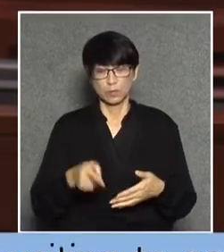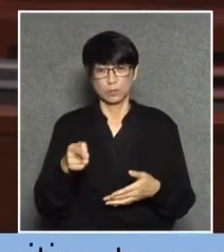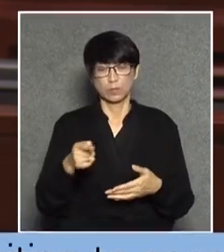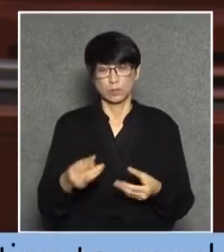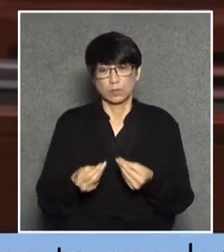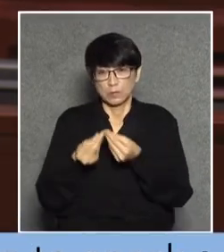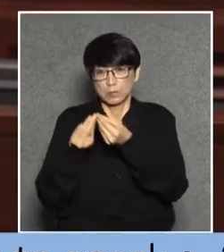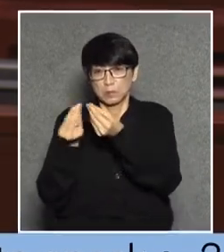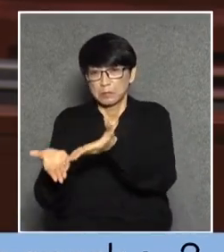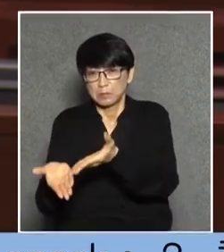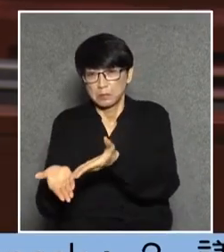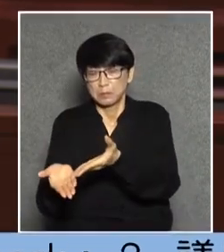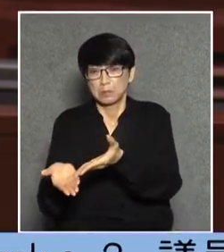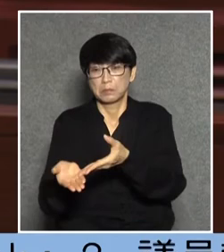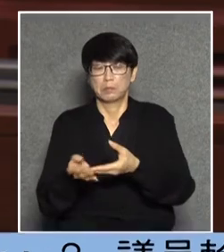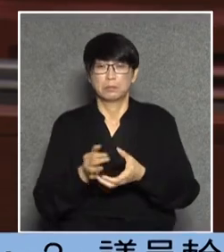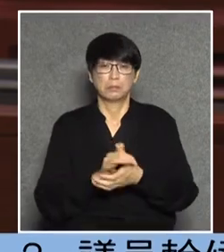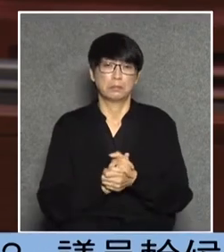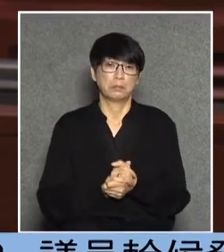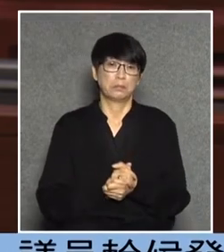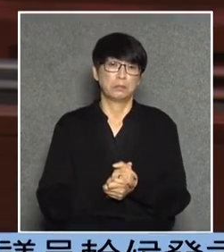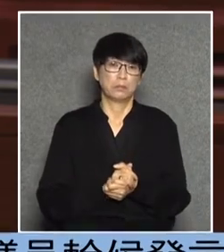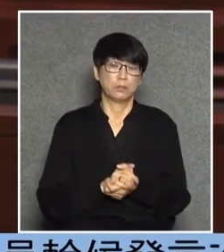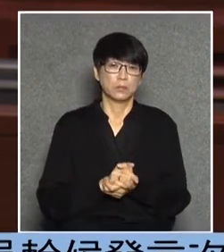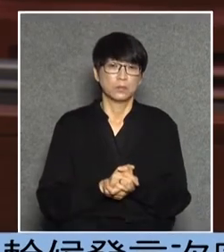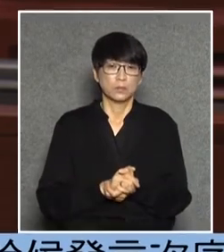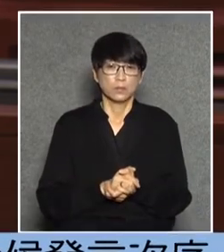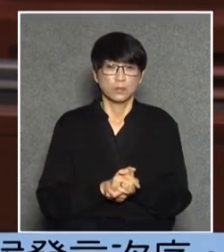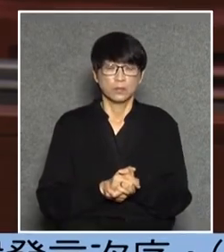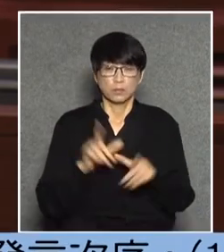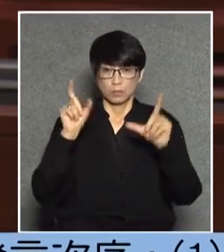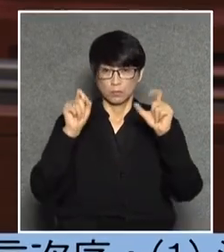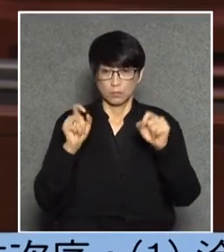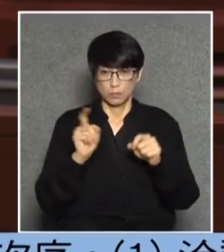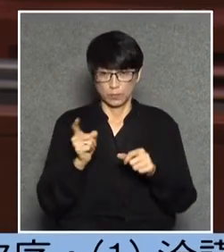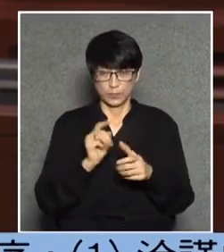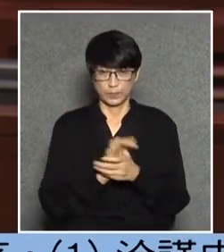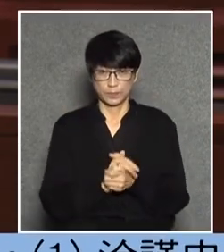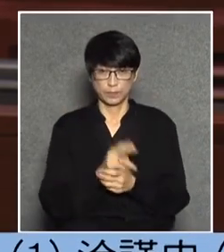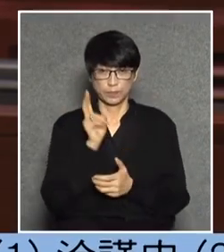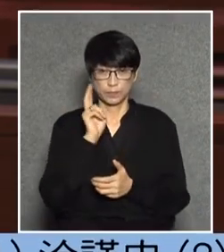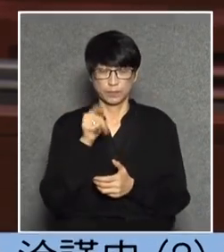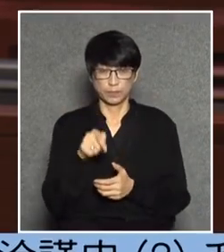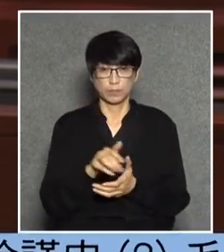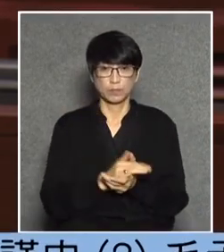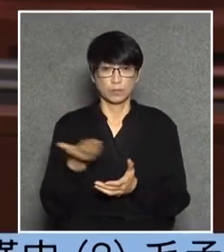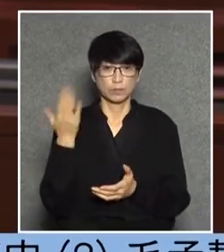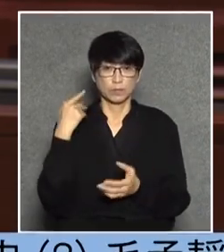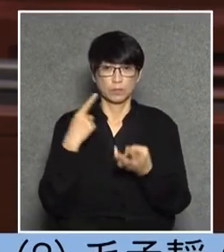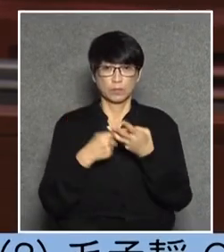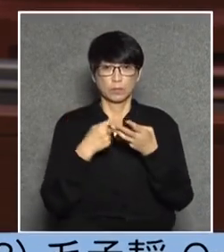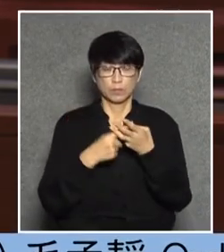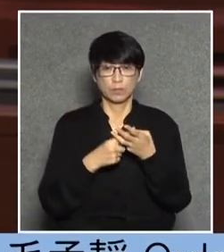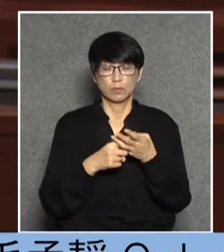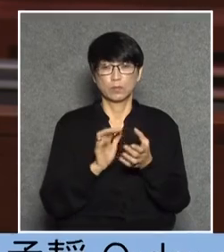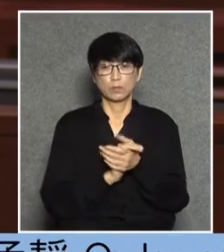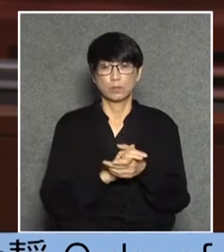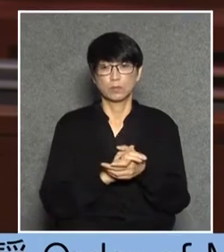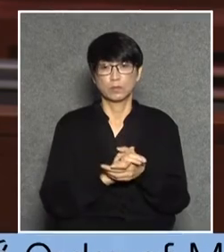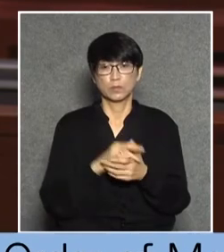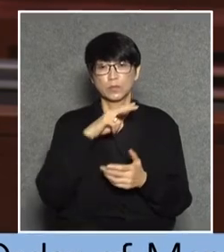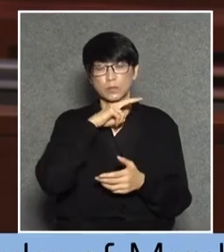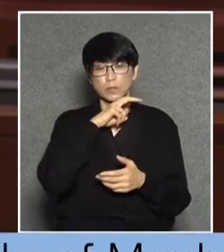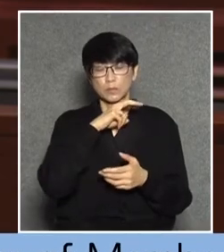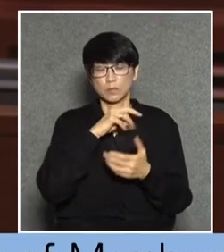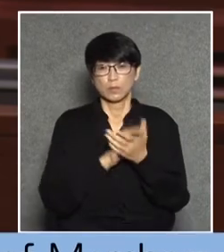嘛。從呢個角度講，即係話好似以前黃國興講嗰啲午餐肉，一塊塊飛出